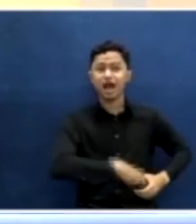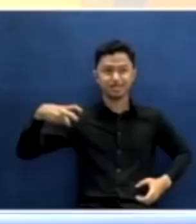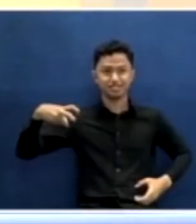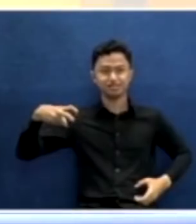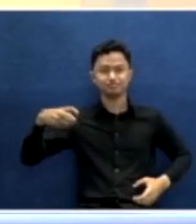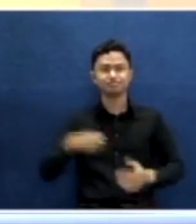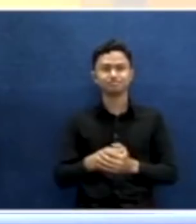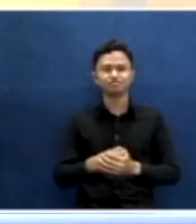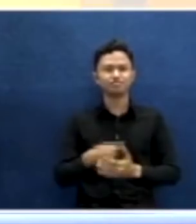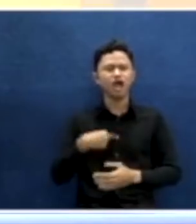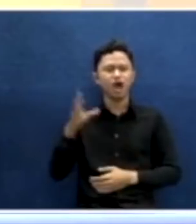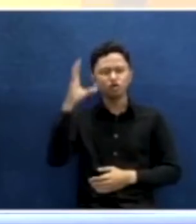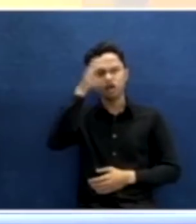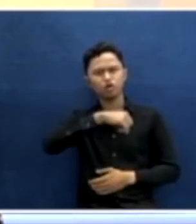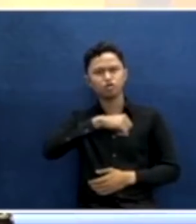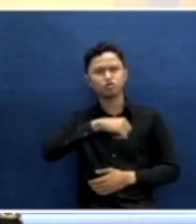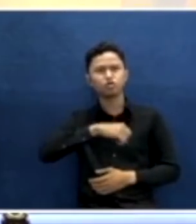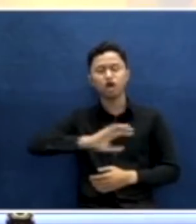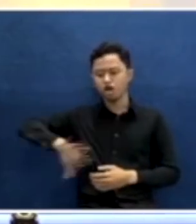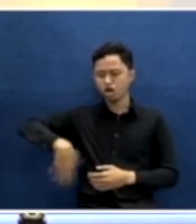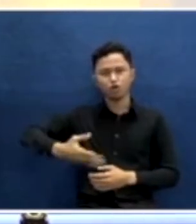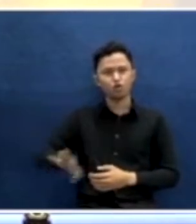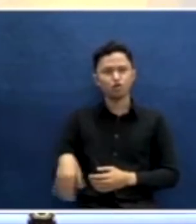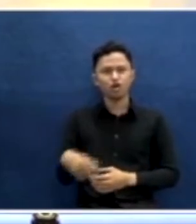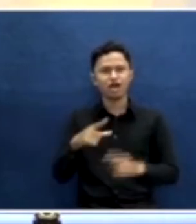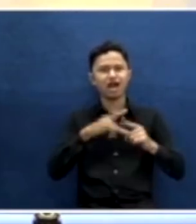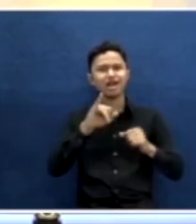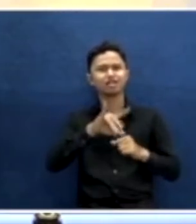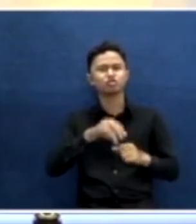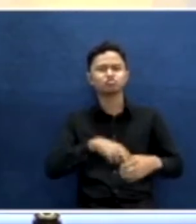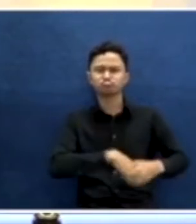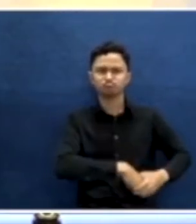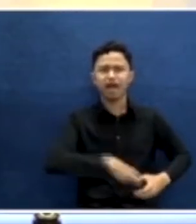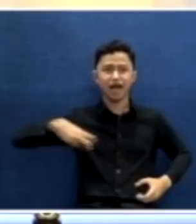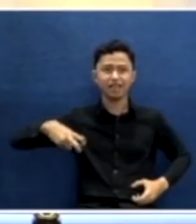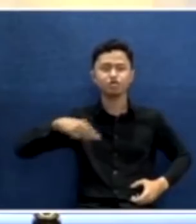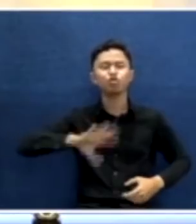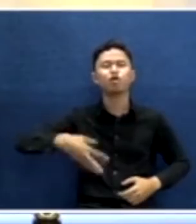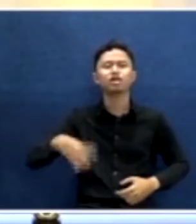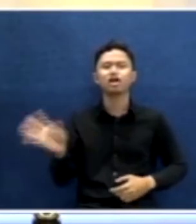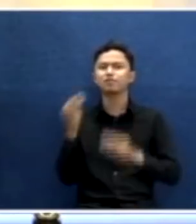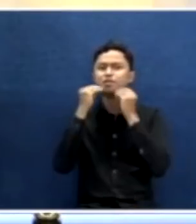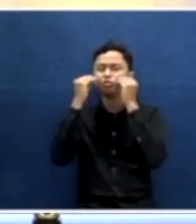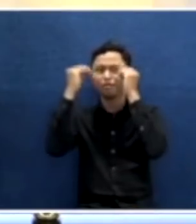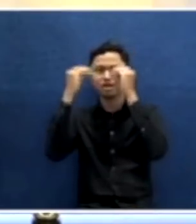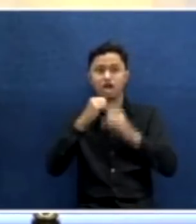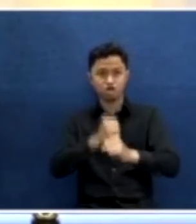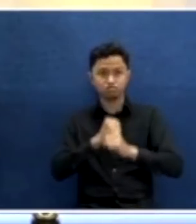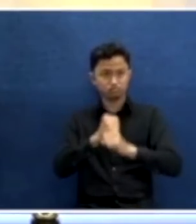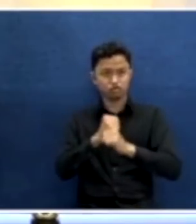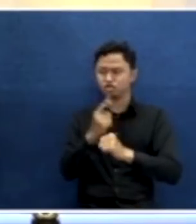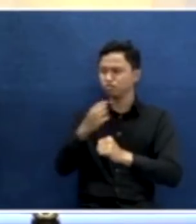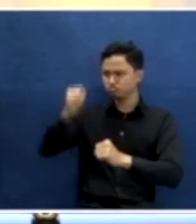dia keluarga Rasulullah ia orang yang beriman dia orang yang bertakwa jangan dihujat Ali Hai orang tersebut tetap berkeras